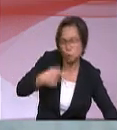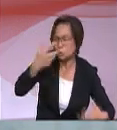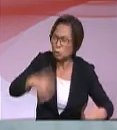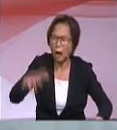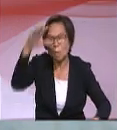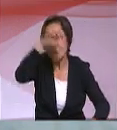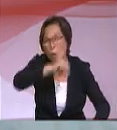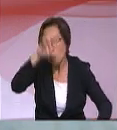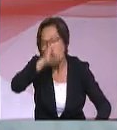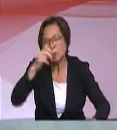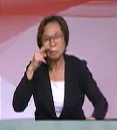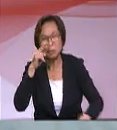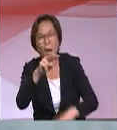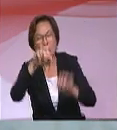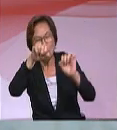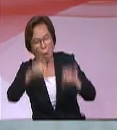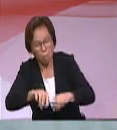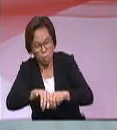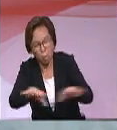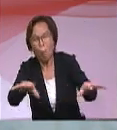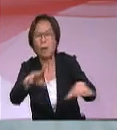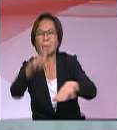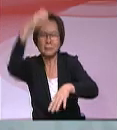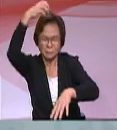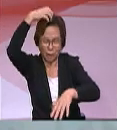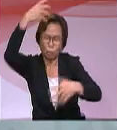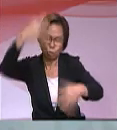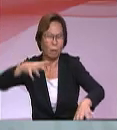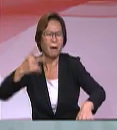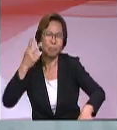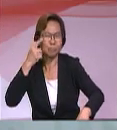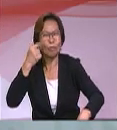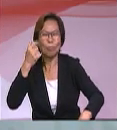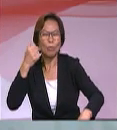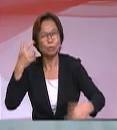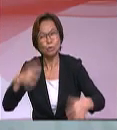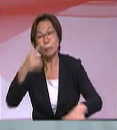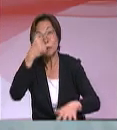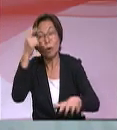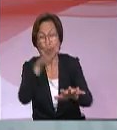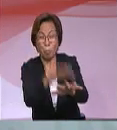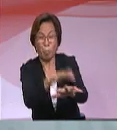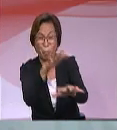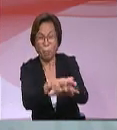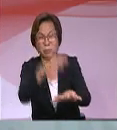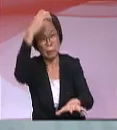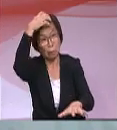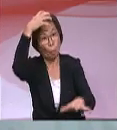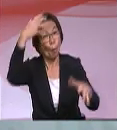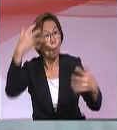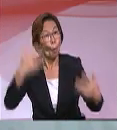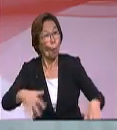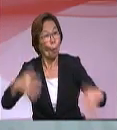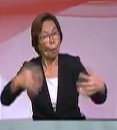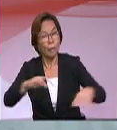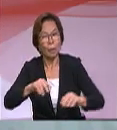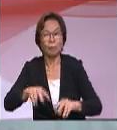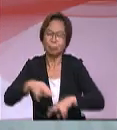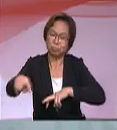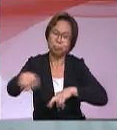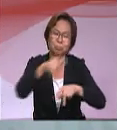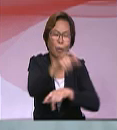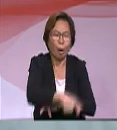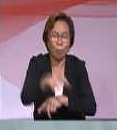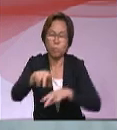ataupun melihat kepada kebolehjangkitan di negeri Selangor, iaitu kerana kepadatan penduduk adalah tinggi, pergerakan